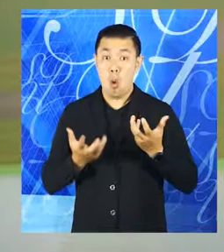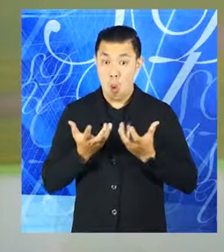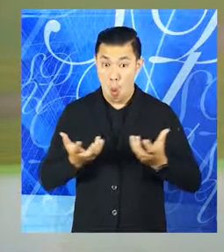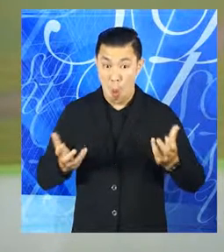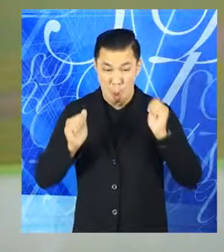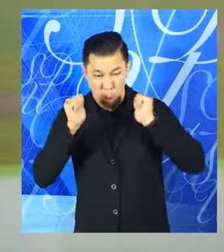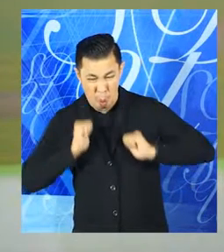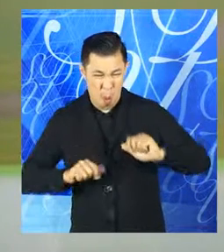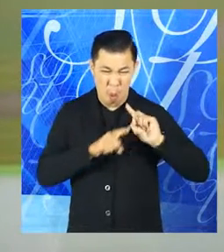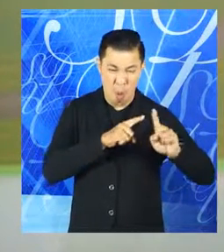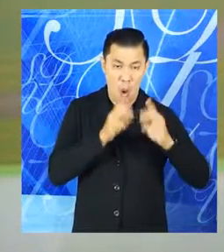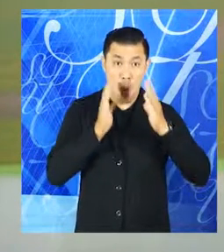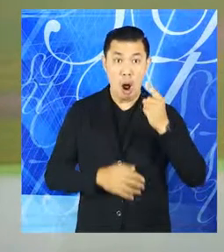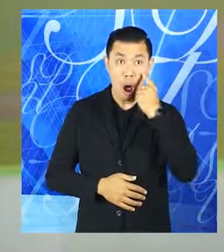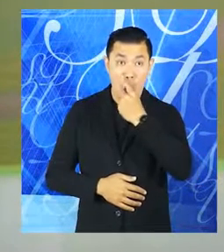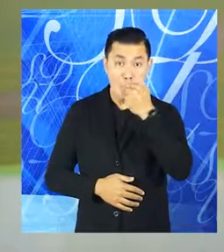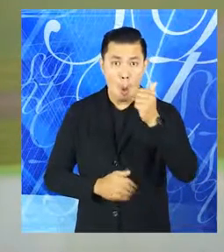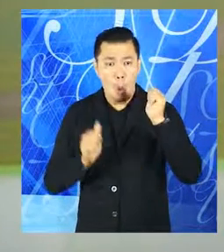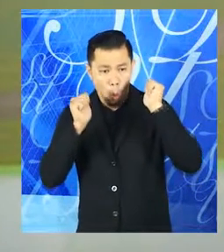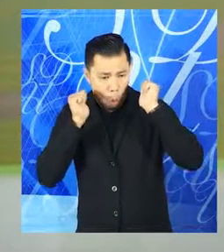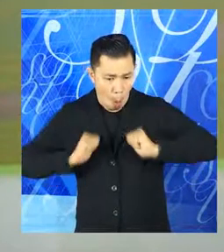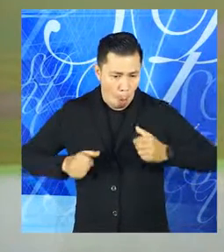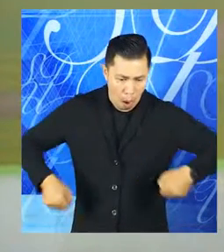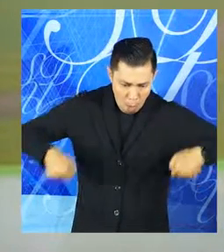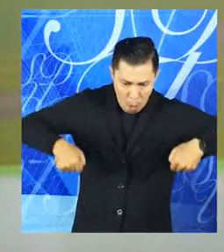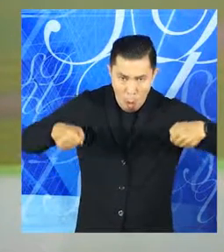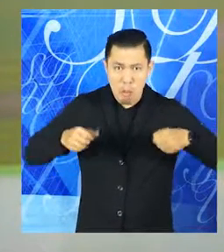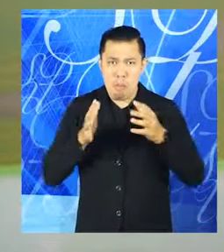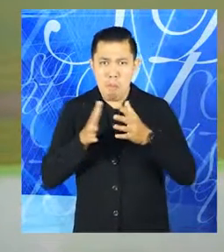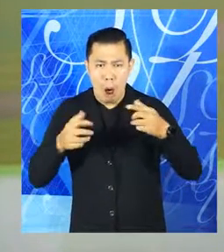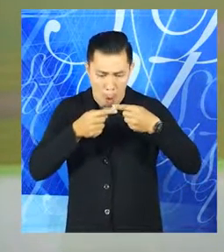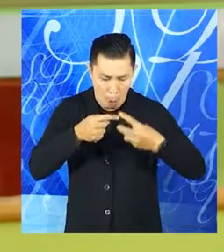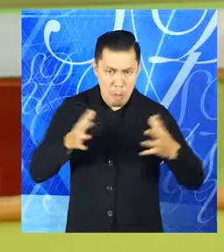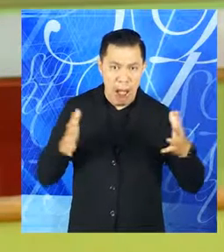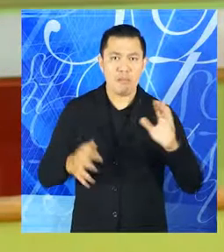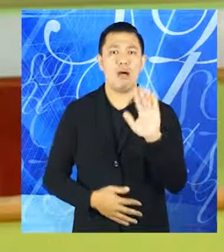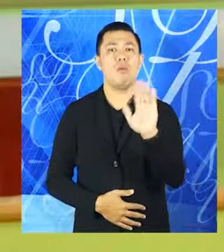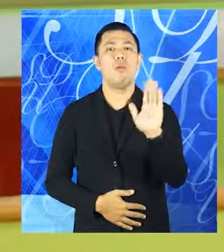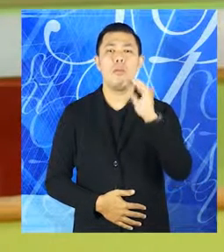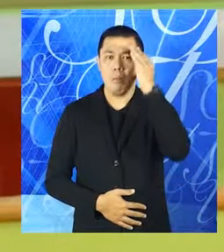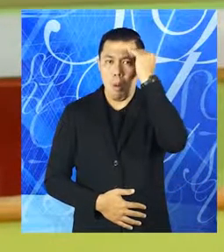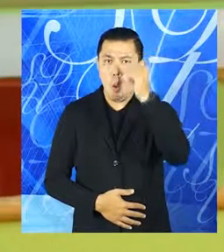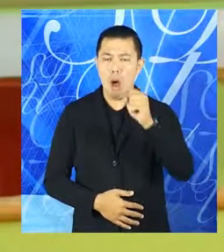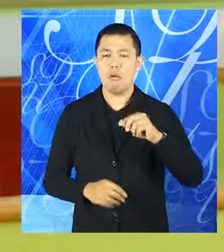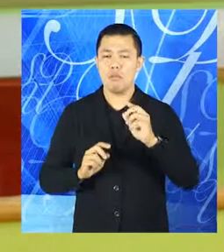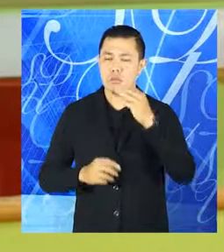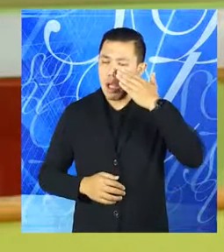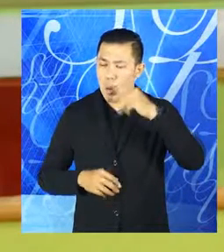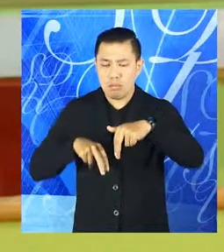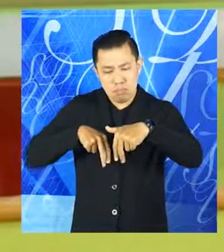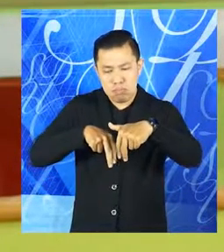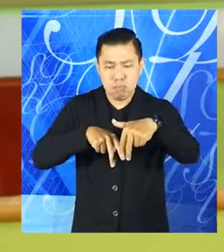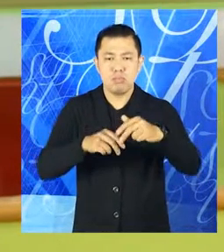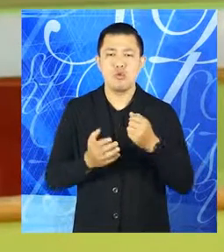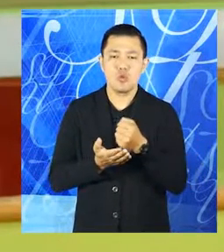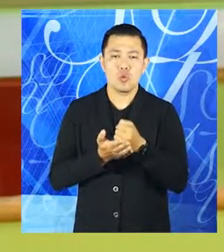อันมากมายผู้นำทางไม่ควรจะมีกระเป๋าหลายใบเพื่อในการเดินกับคนตาบอดจะได้สะด